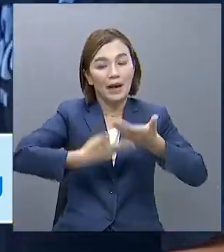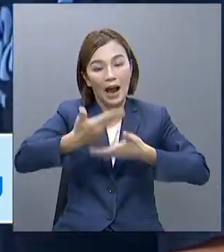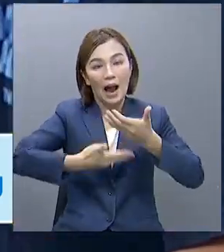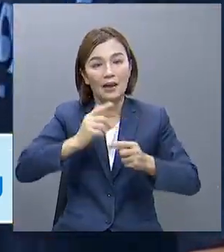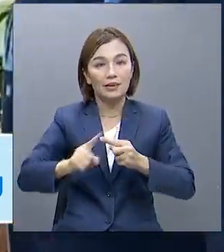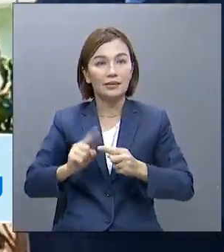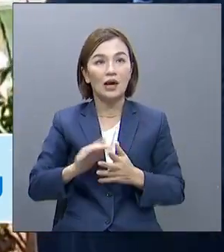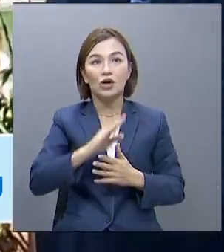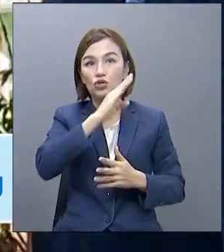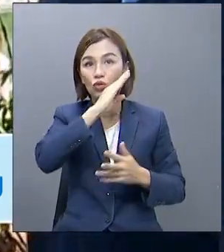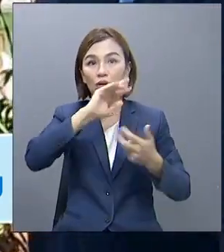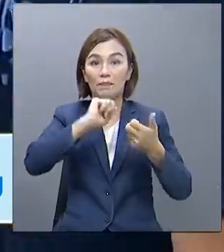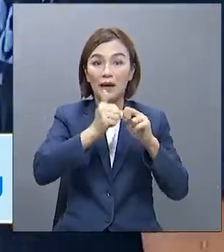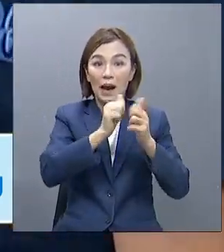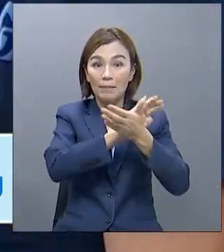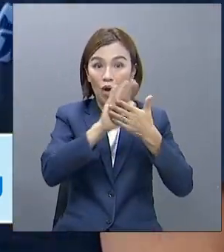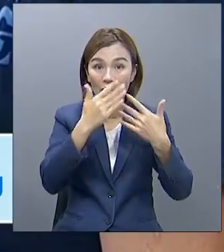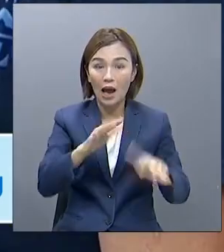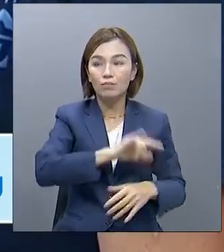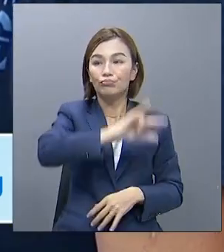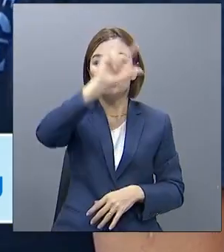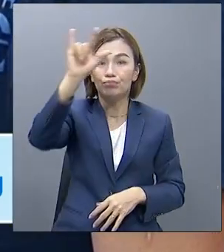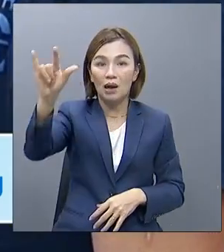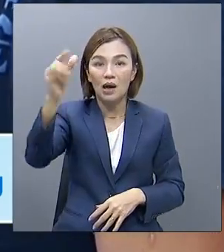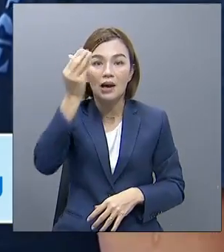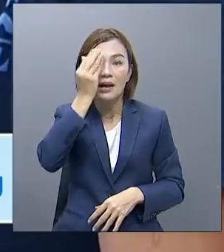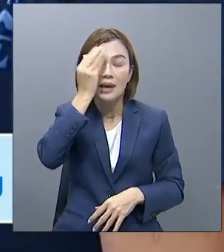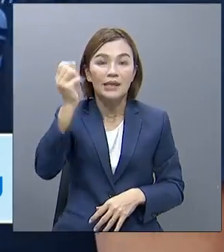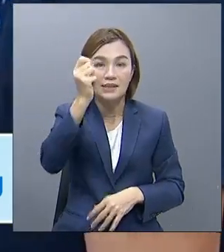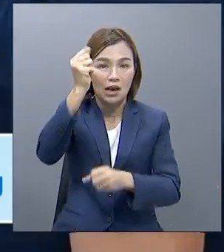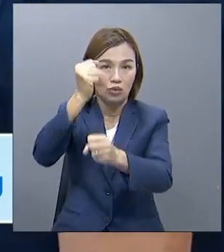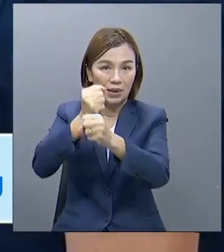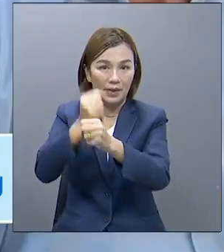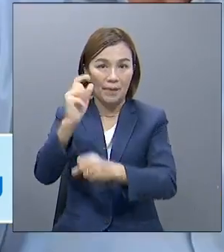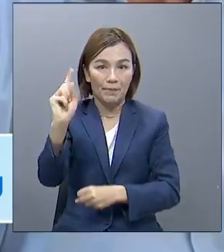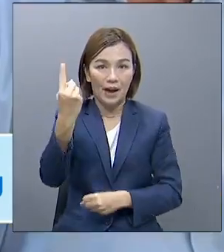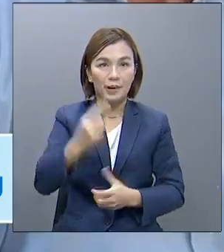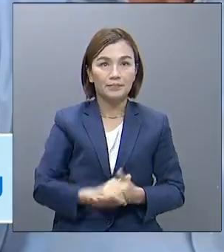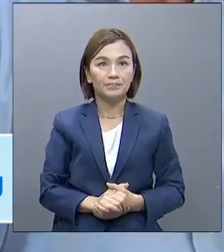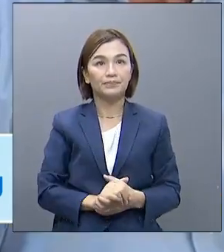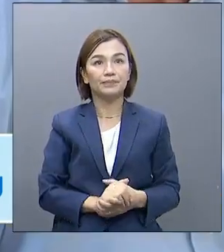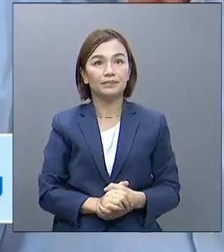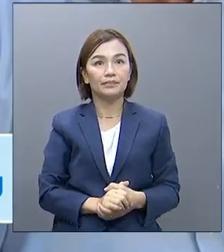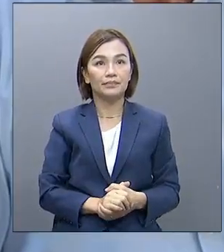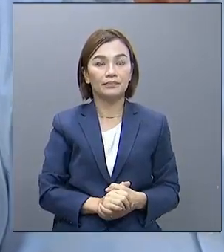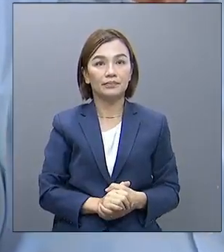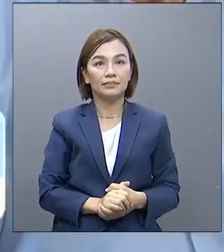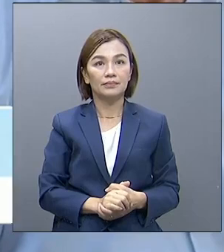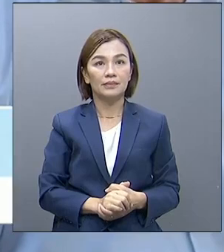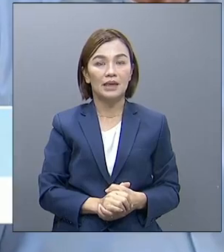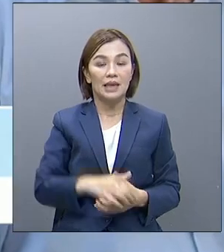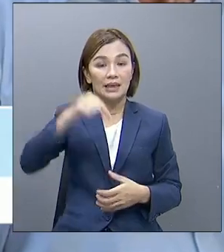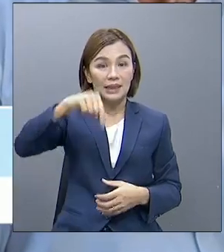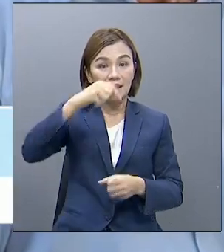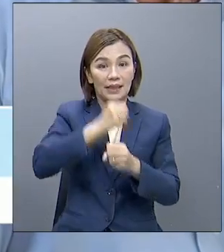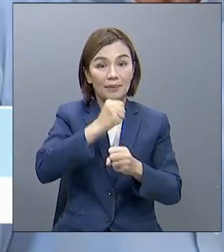ากเหตุการณ์สงบก็คาดว่าอาจจะกลับไปทำงานที่อิสราเอลอีกครั้งค่ะ ถ้าเราหาเงินได้เราก็ไม่อยากไปหรอกครับเพราะมันก็